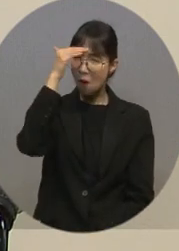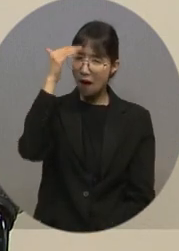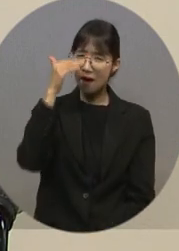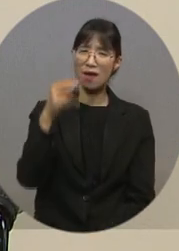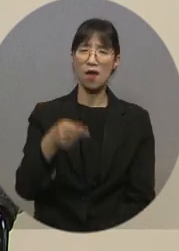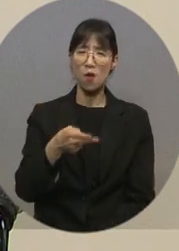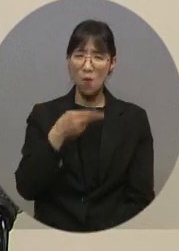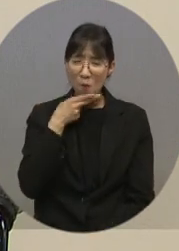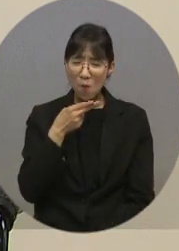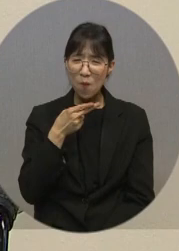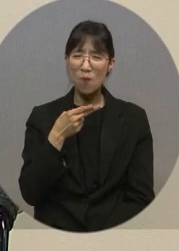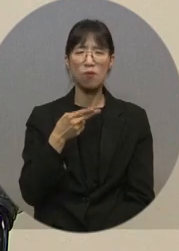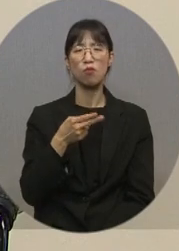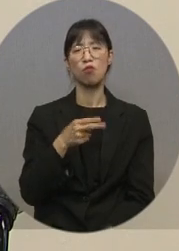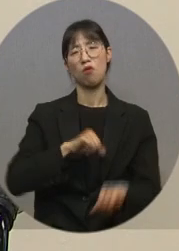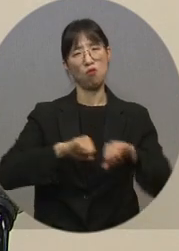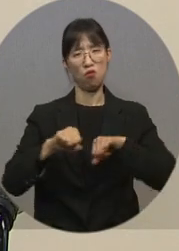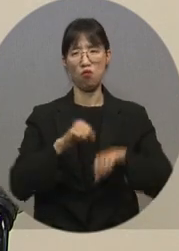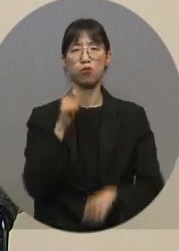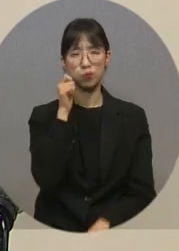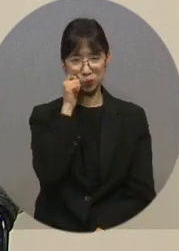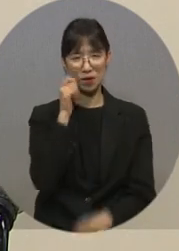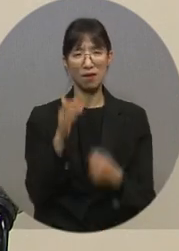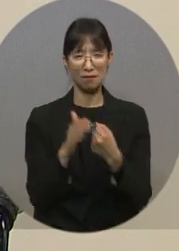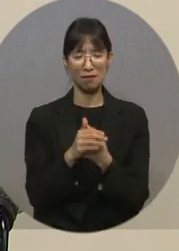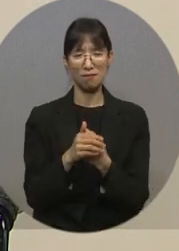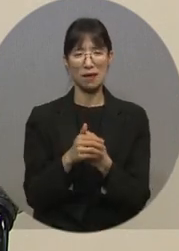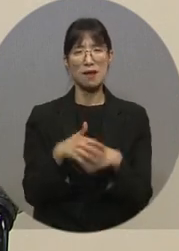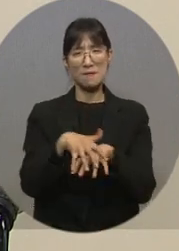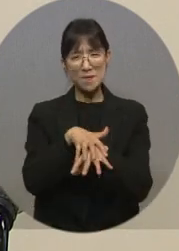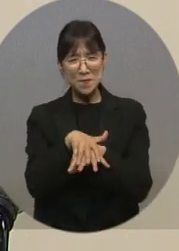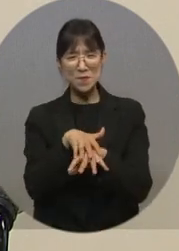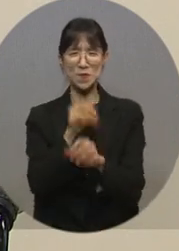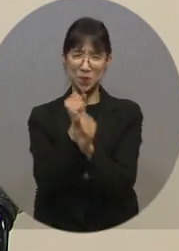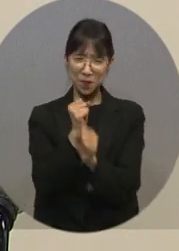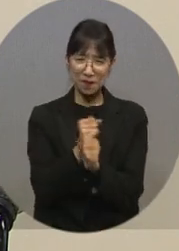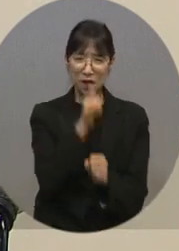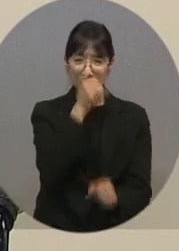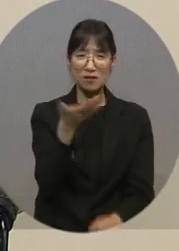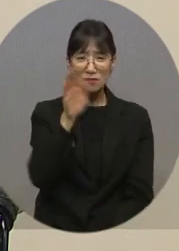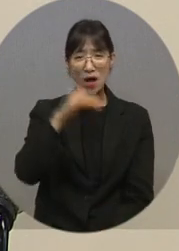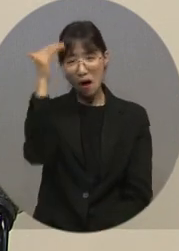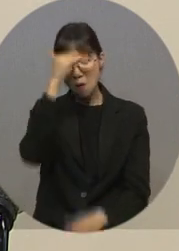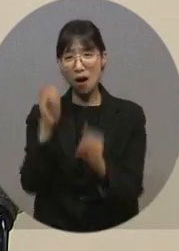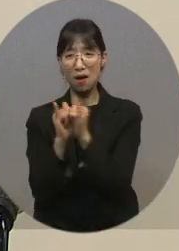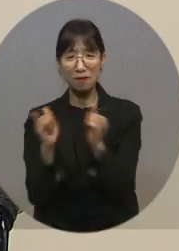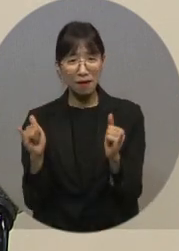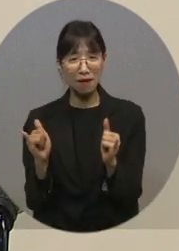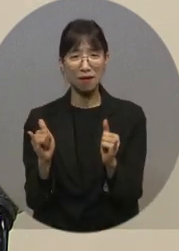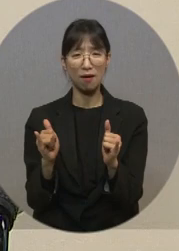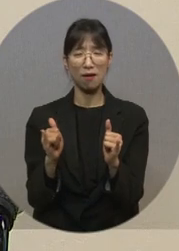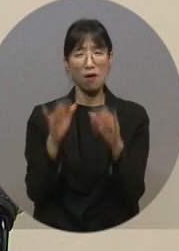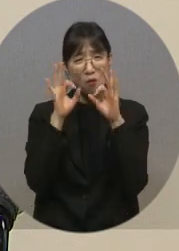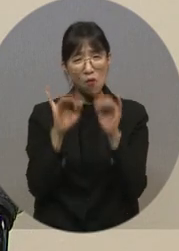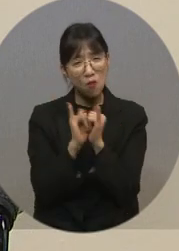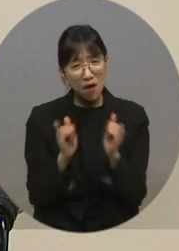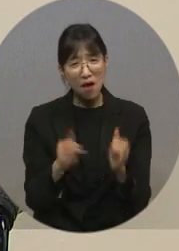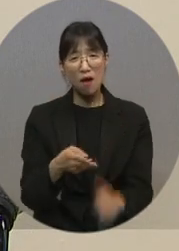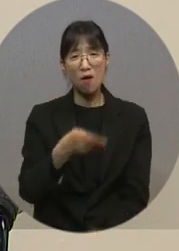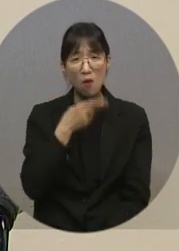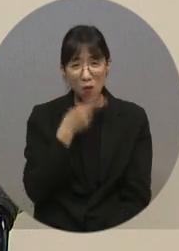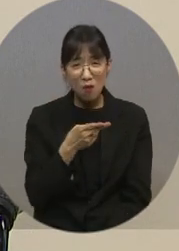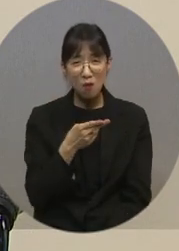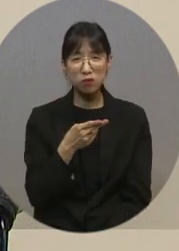관객이 없지는 아무것도 움직여지질 않거든요. 제도가 아무리 마련이 된다 하더라도 관객이 또 구독자가